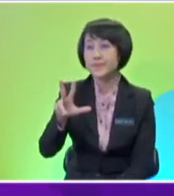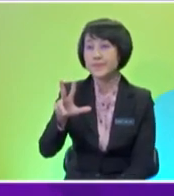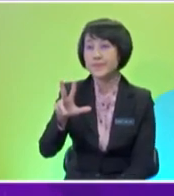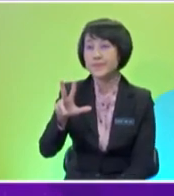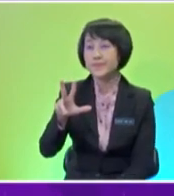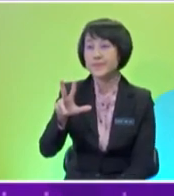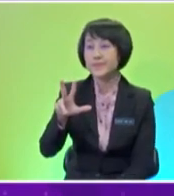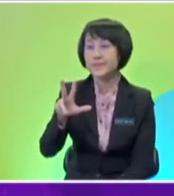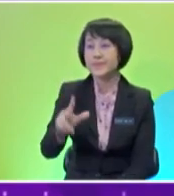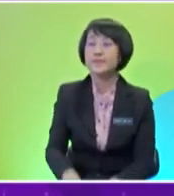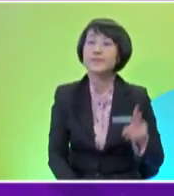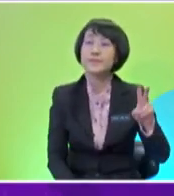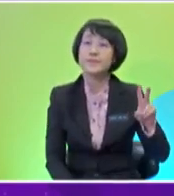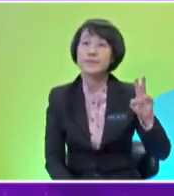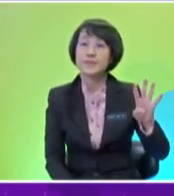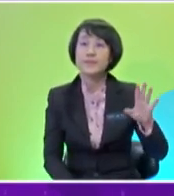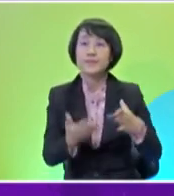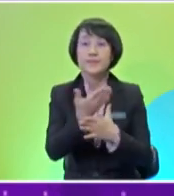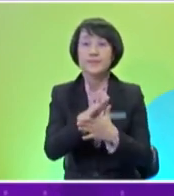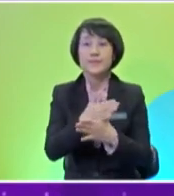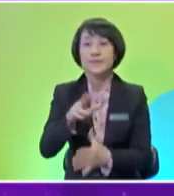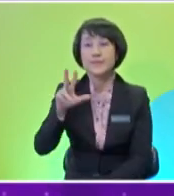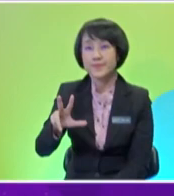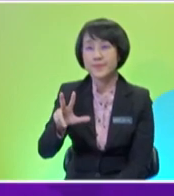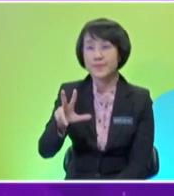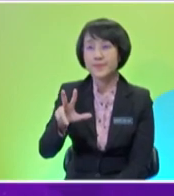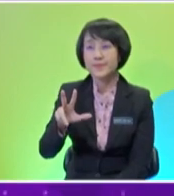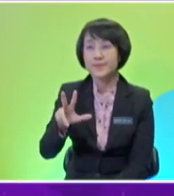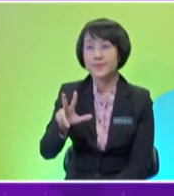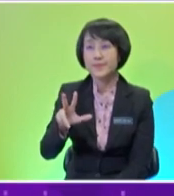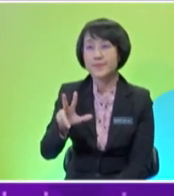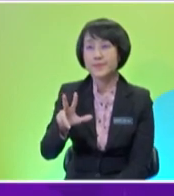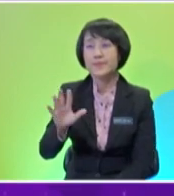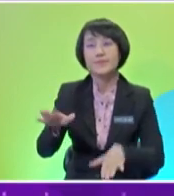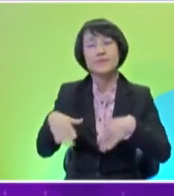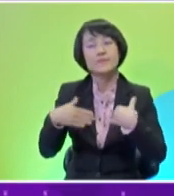24 bagi 3 coba adik-adik fiqih macam